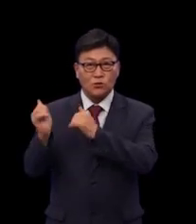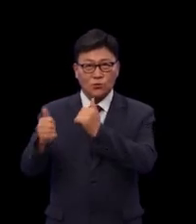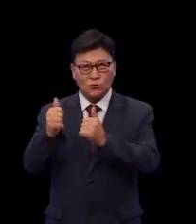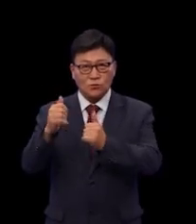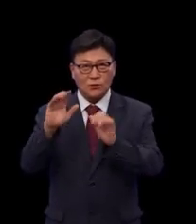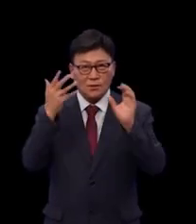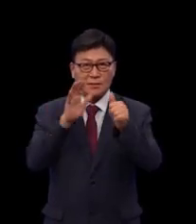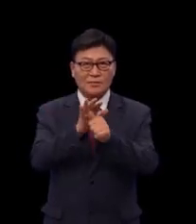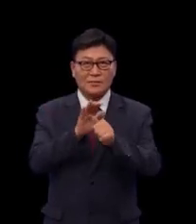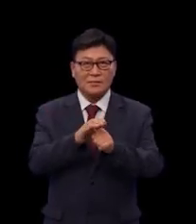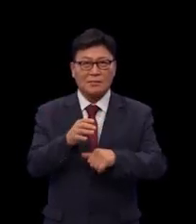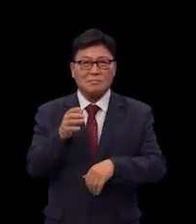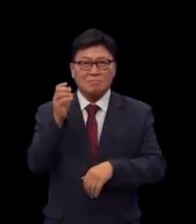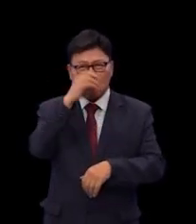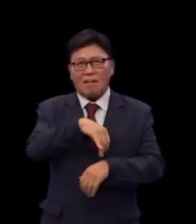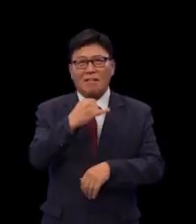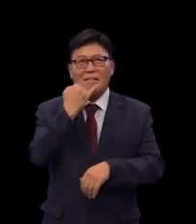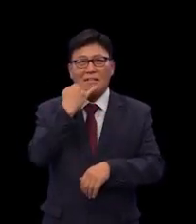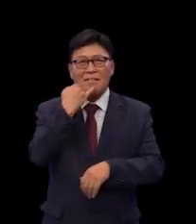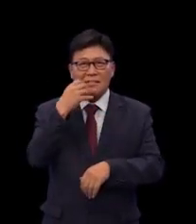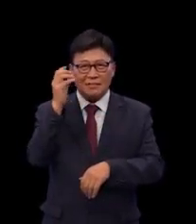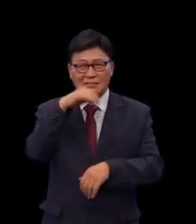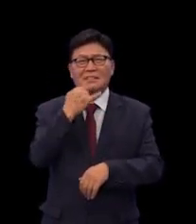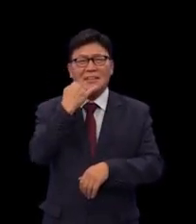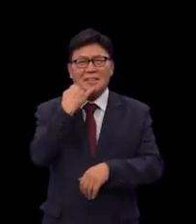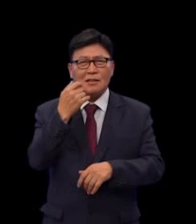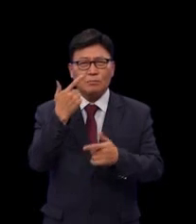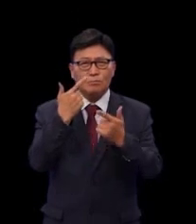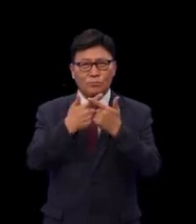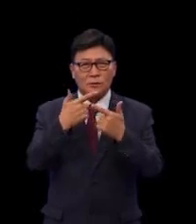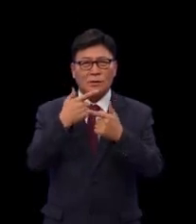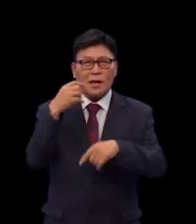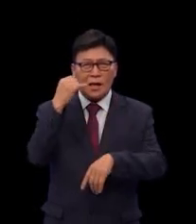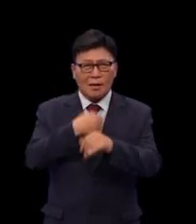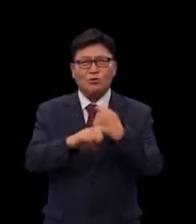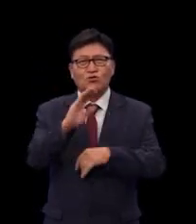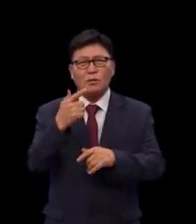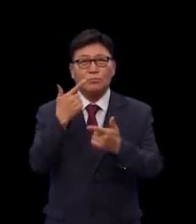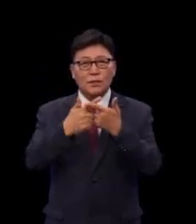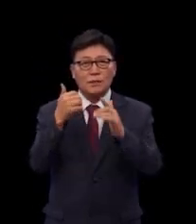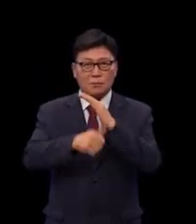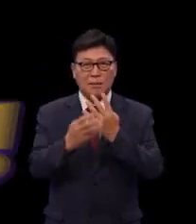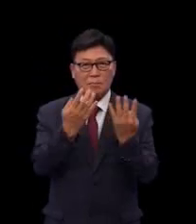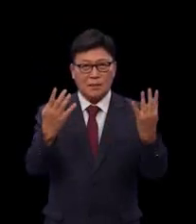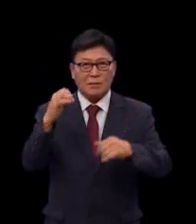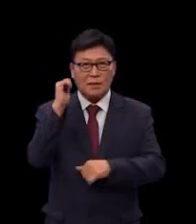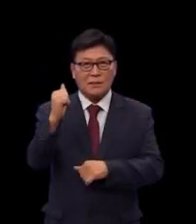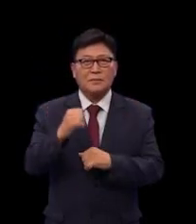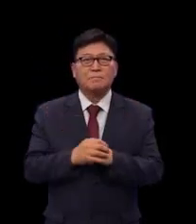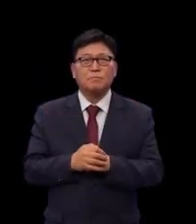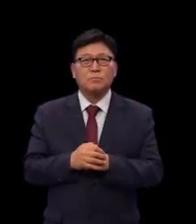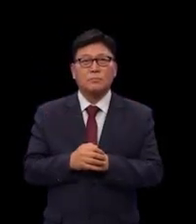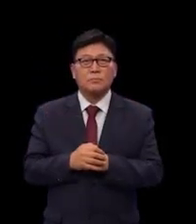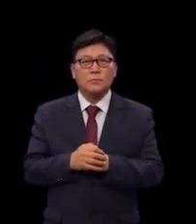다시 재도전하시기를 응원하겠습니다. 마! 개한타! 개하나! 하면 된다! 부산